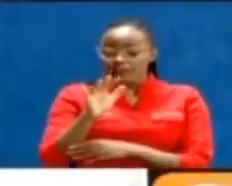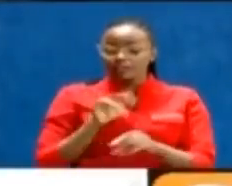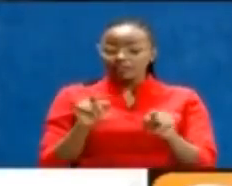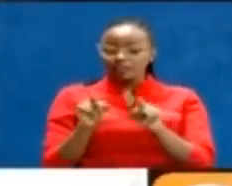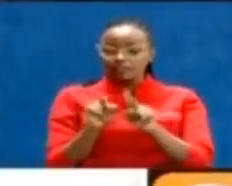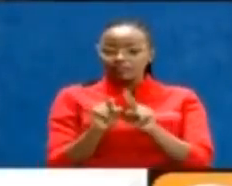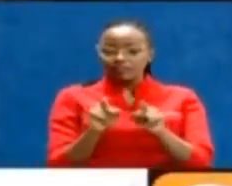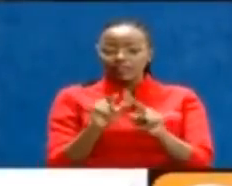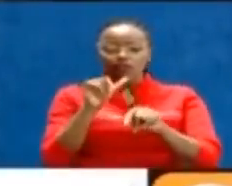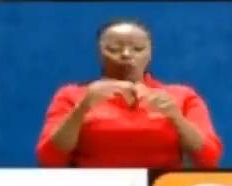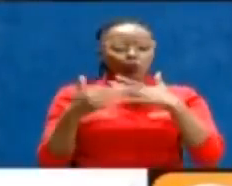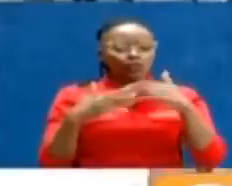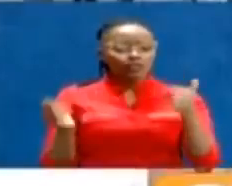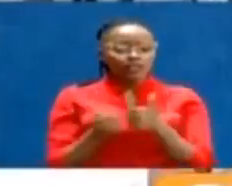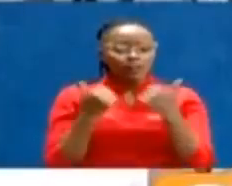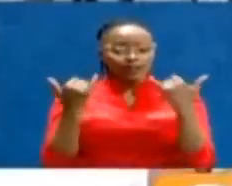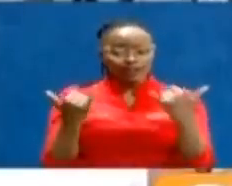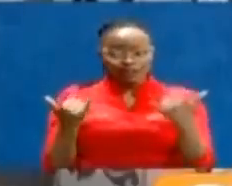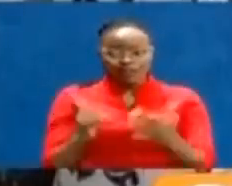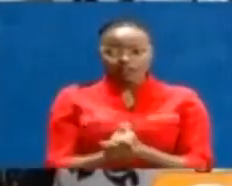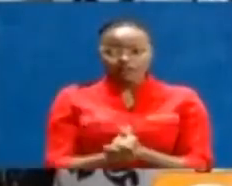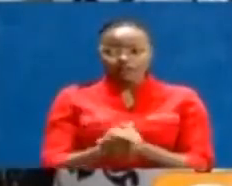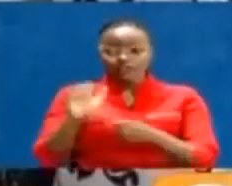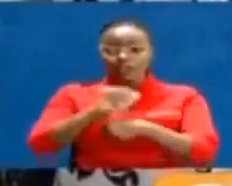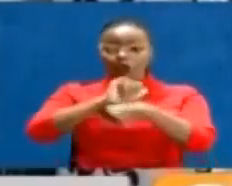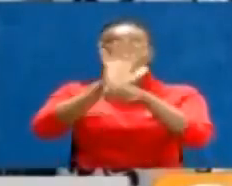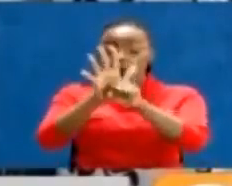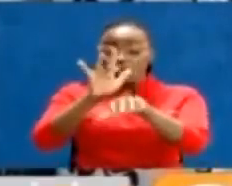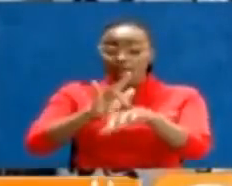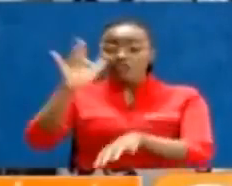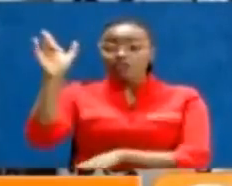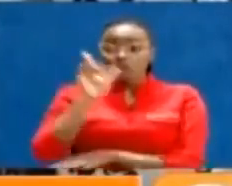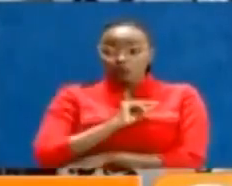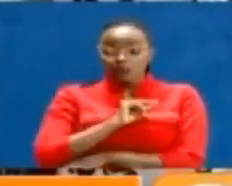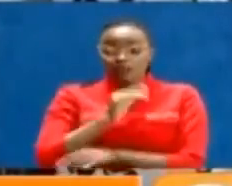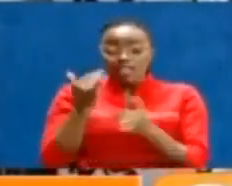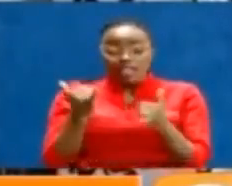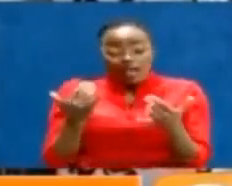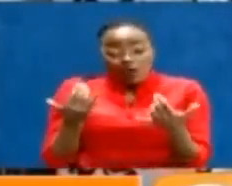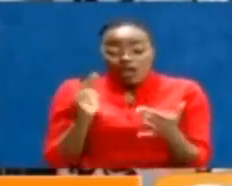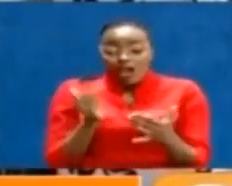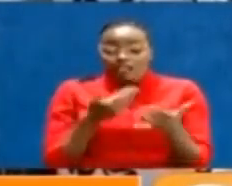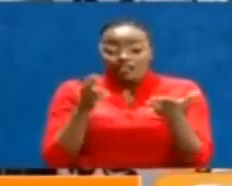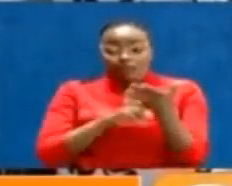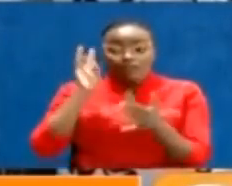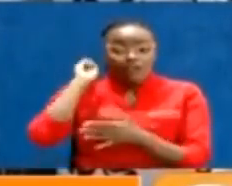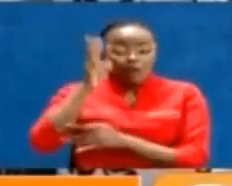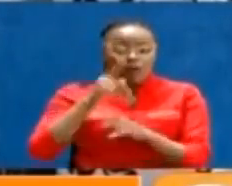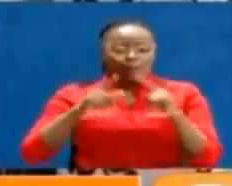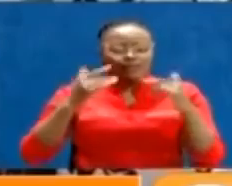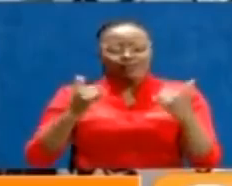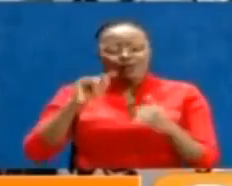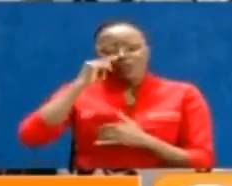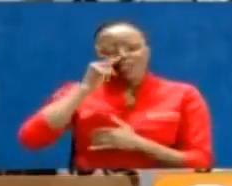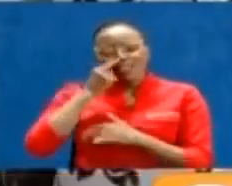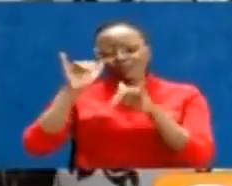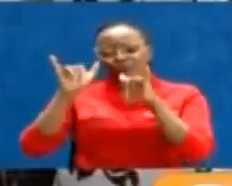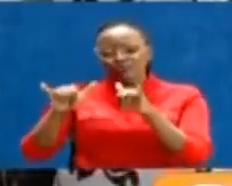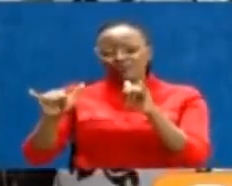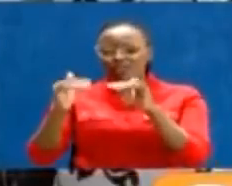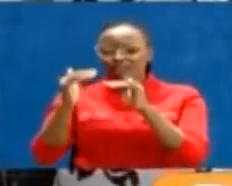Shalin kuhusu kinachoendelea. Corona imekuja, sasa itabidi turudie, lakini mtu anaboeka kukaa